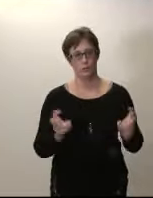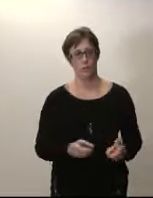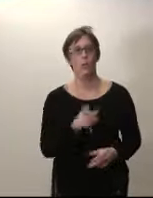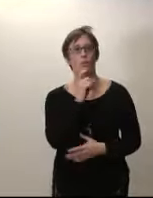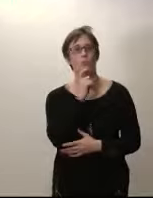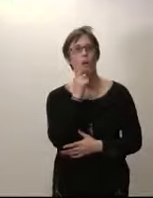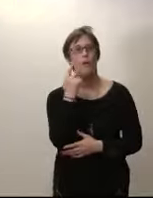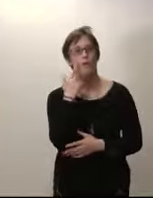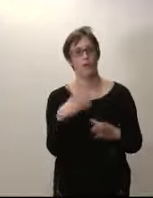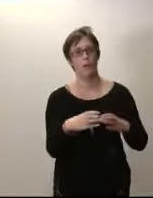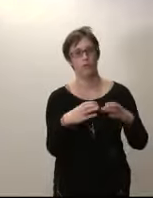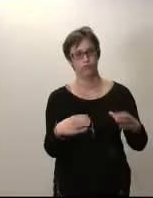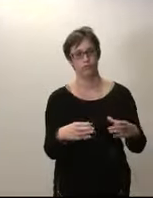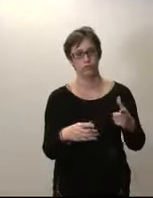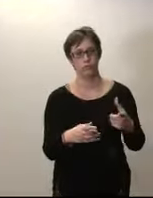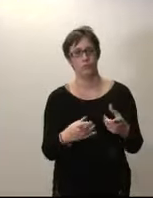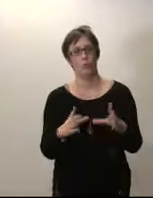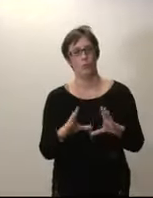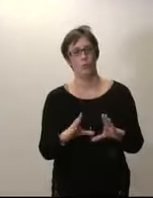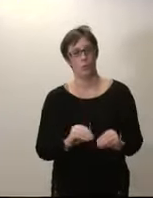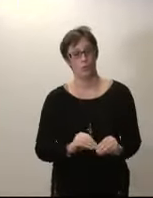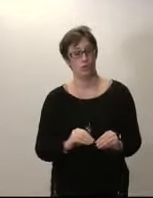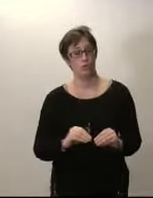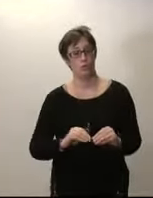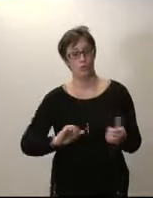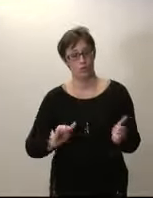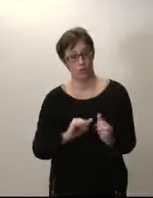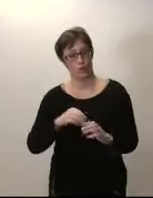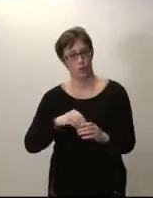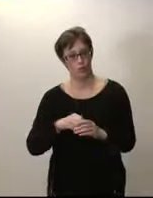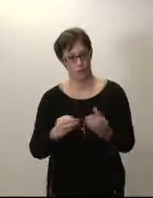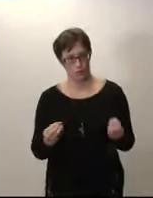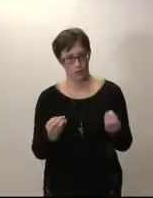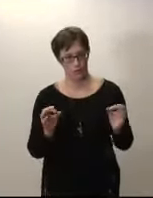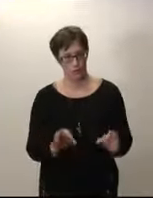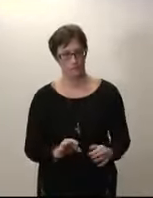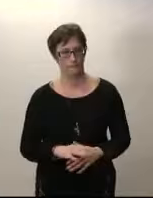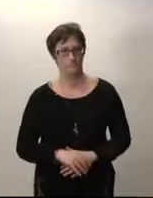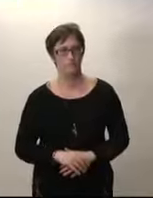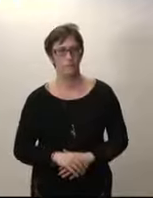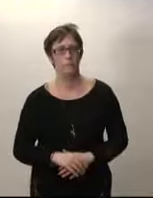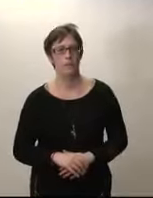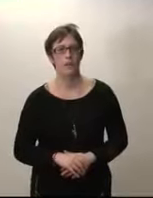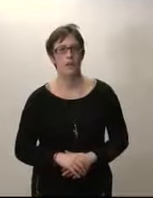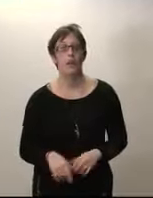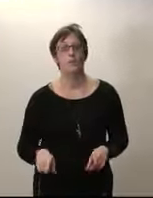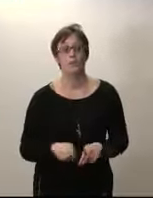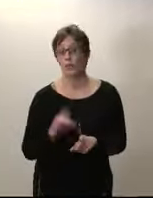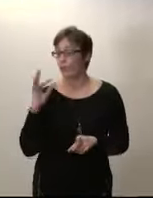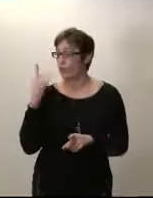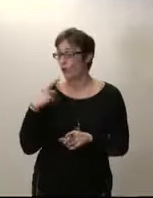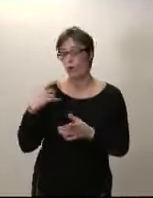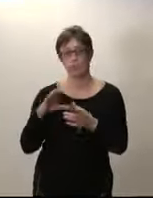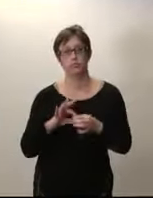voir dans quelle rubrique ces économies ont été faites. Donc, avec les mêmes couleurs que le tableau précédent,